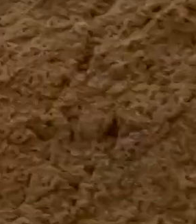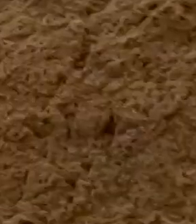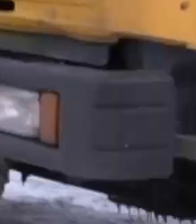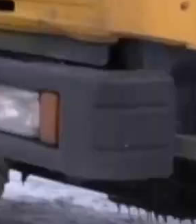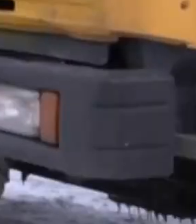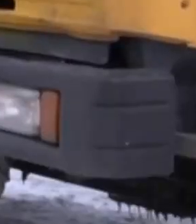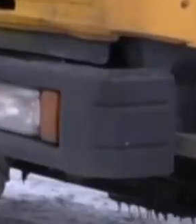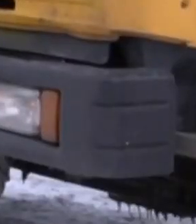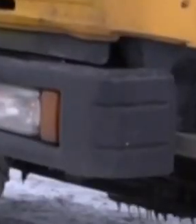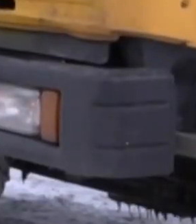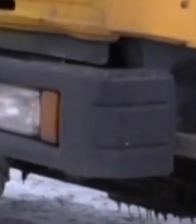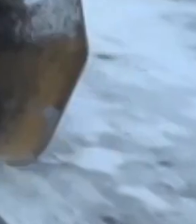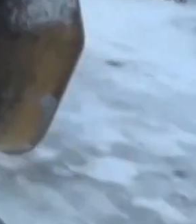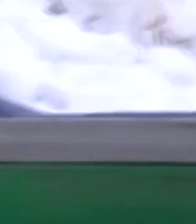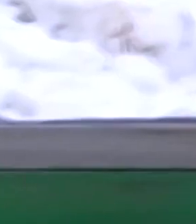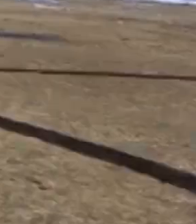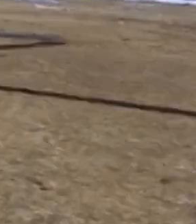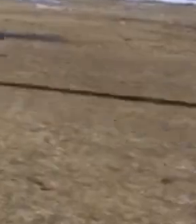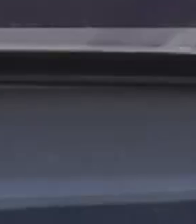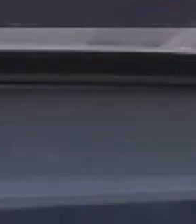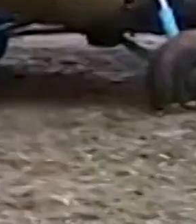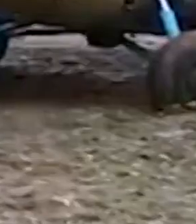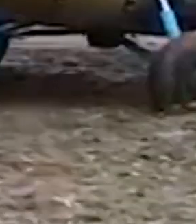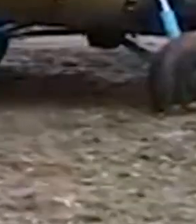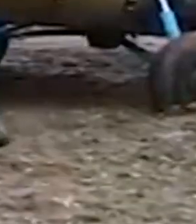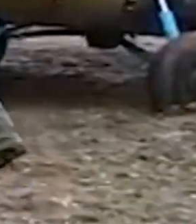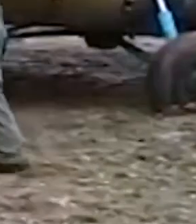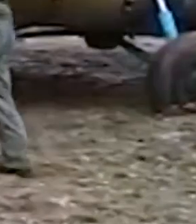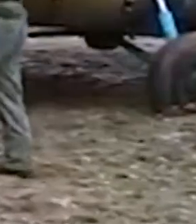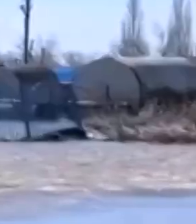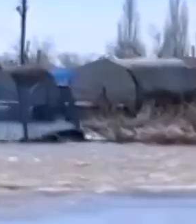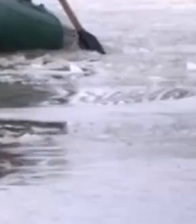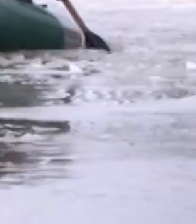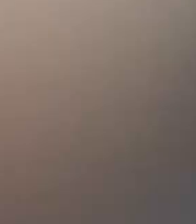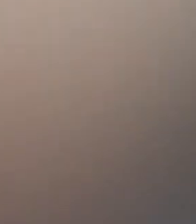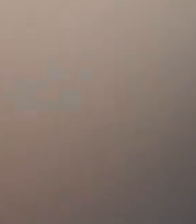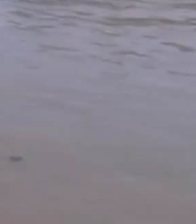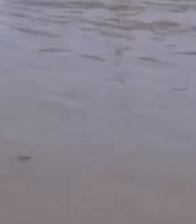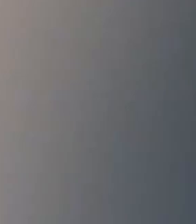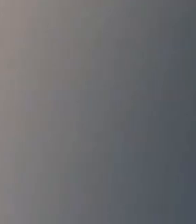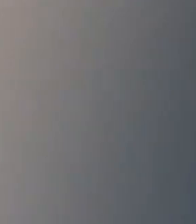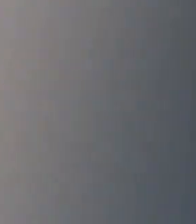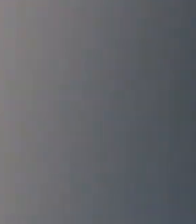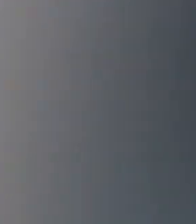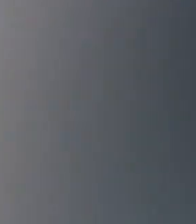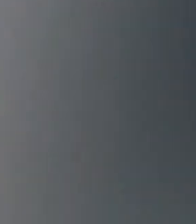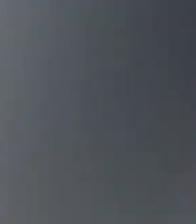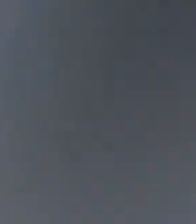бар, ақылмай, ауыл техникалары бар. Бүкіл техника жұмылдырды, бұның арқасында біз әріптеніп тұрмыз.